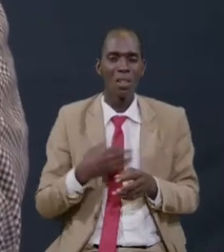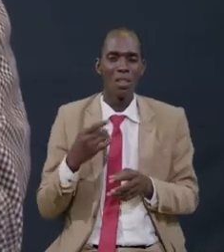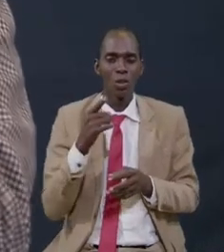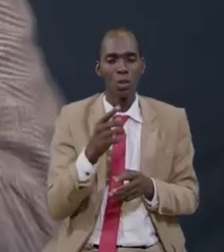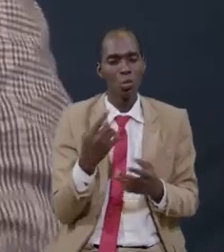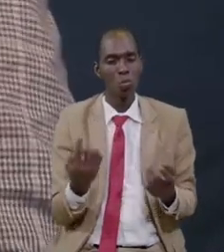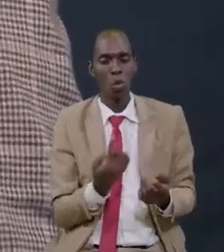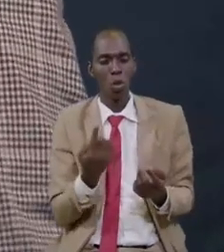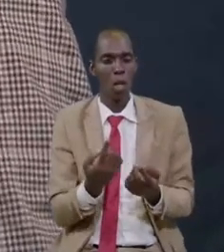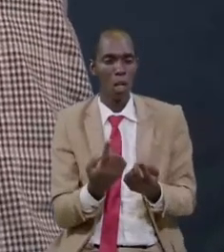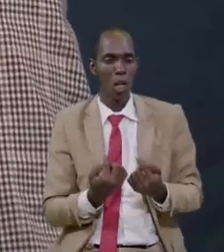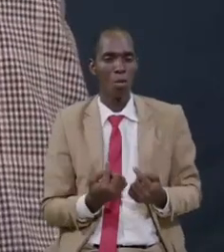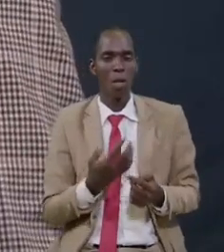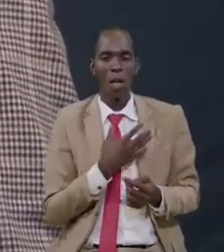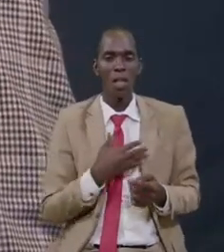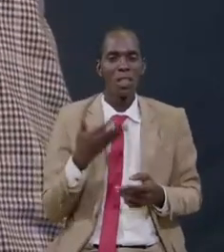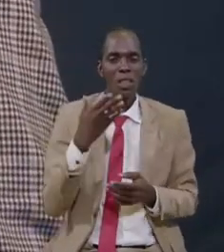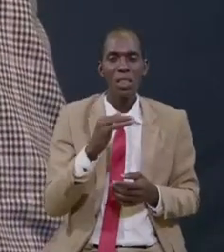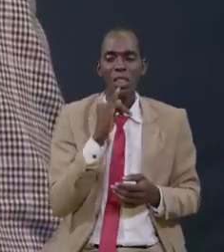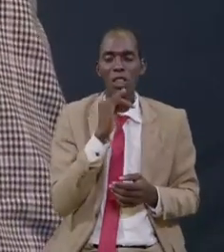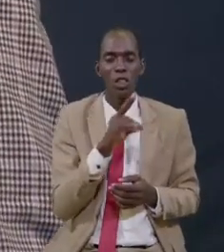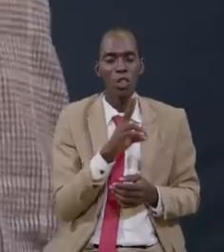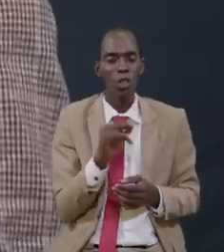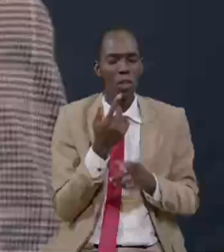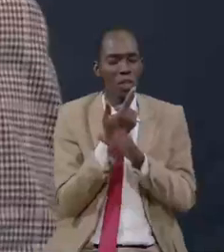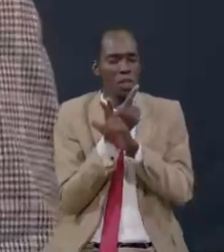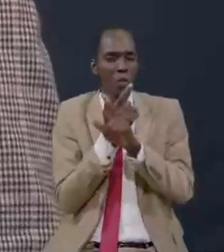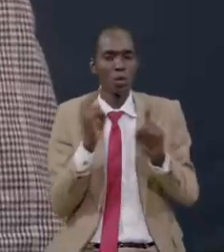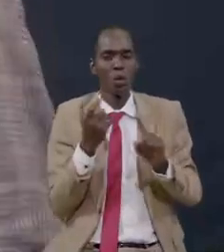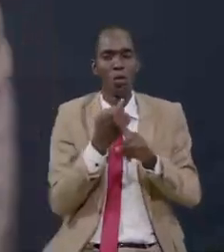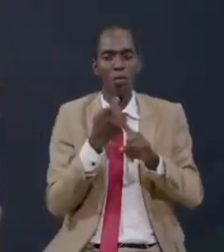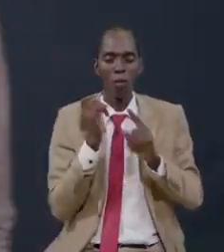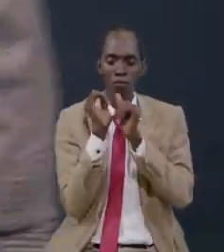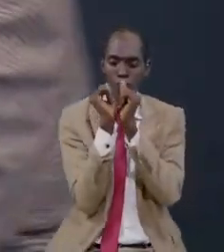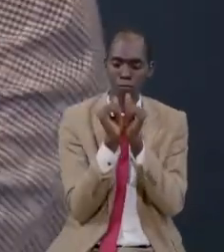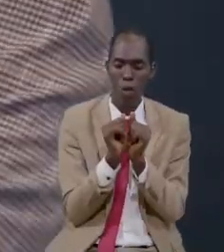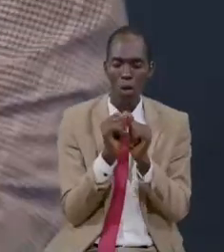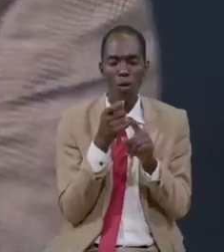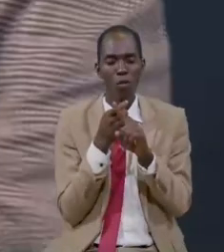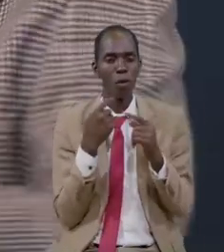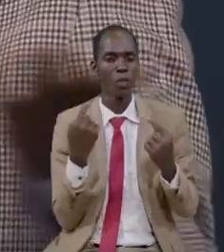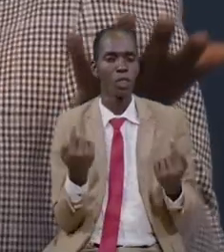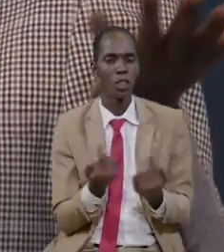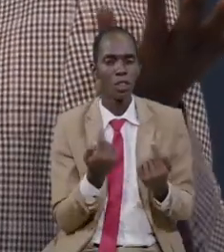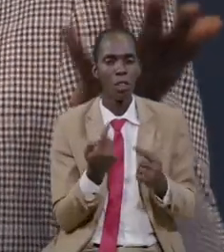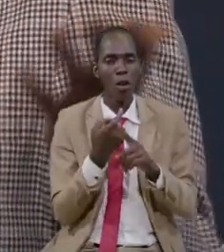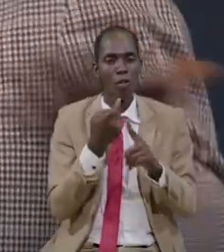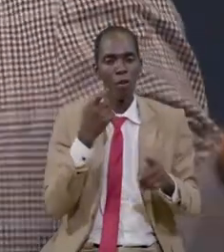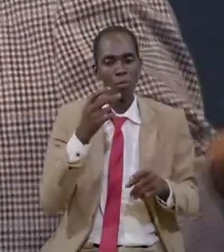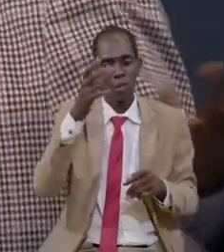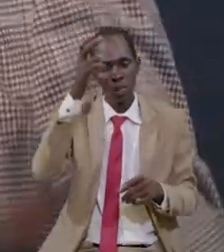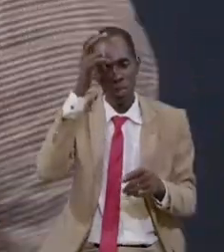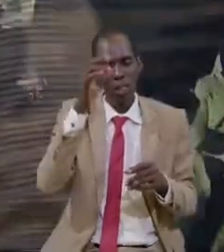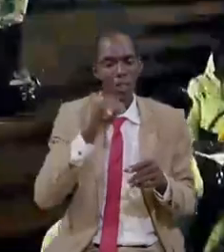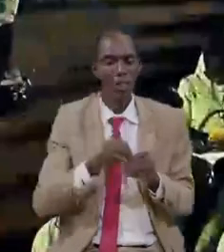et il n'y a pas de libération de l'esclavage, des péchés, de Satan dans notre